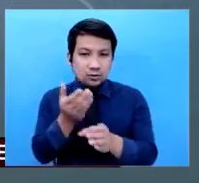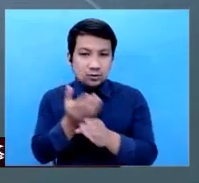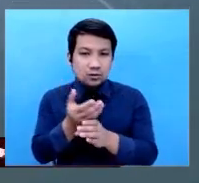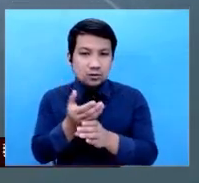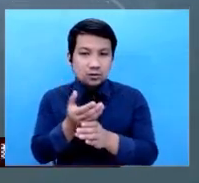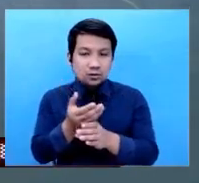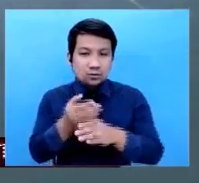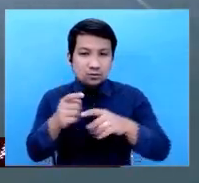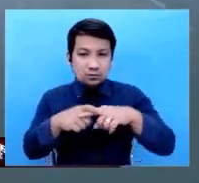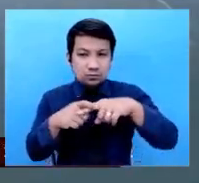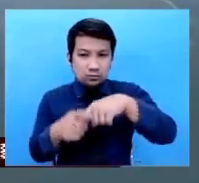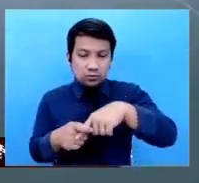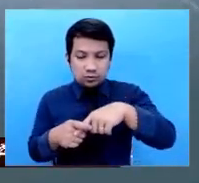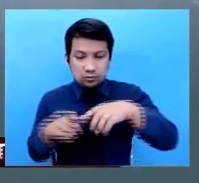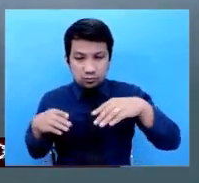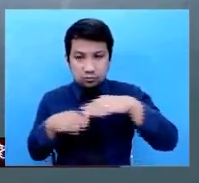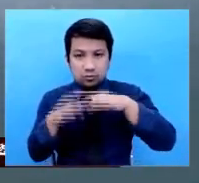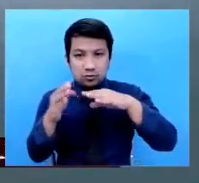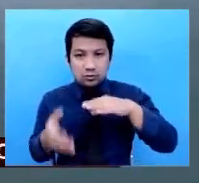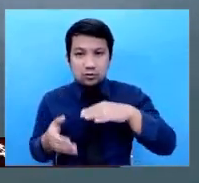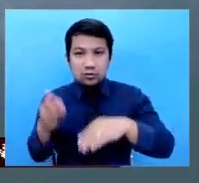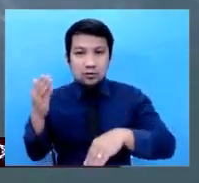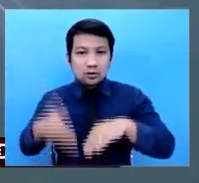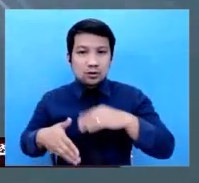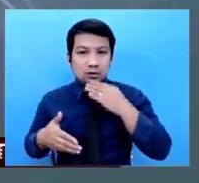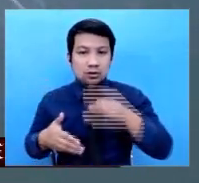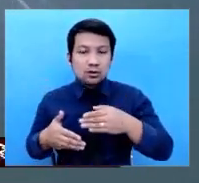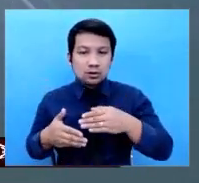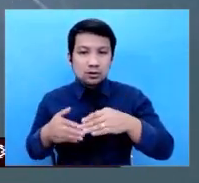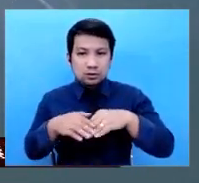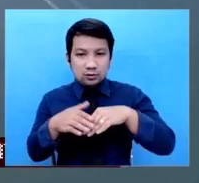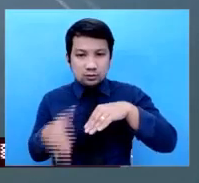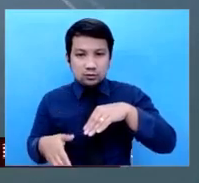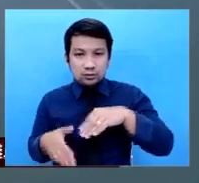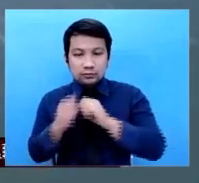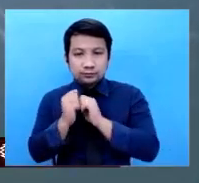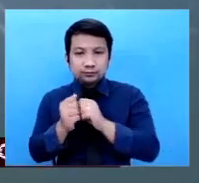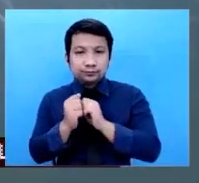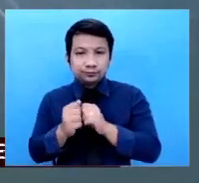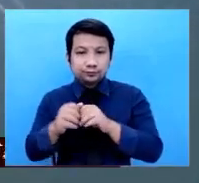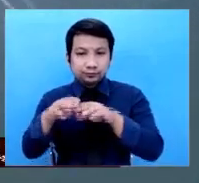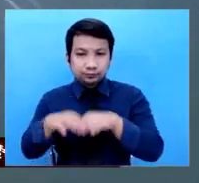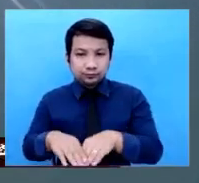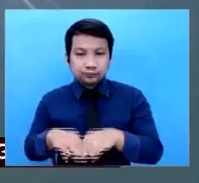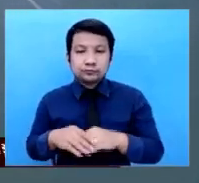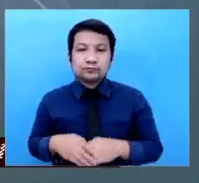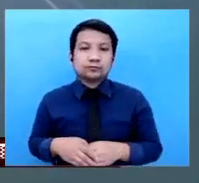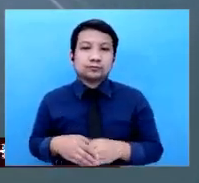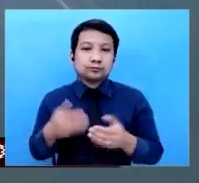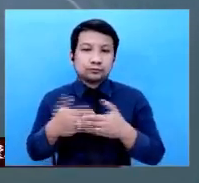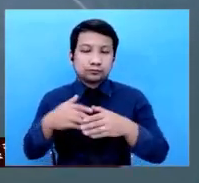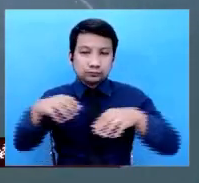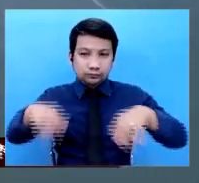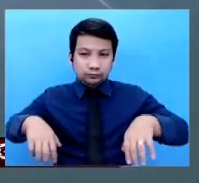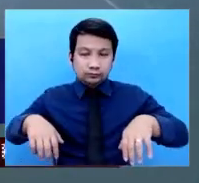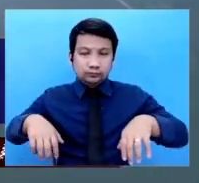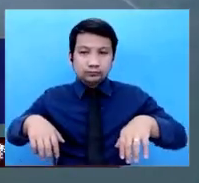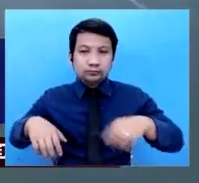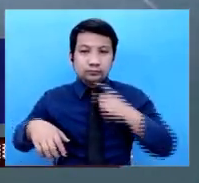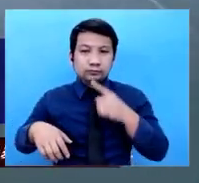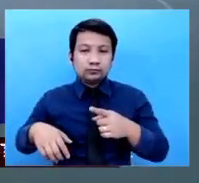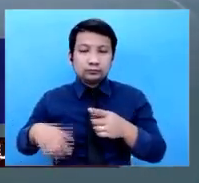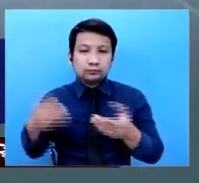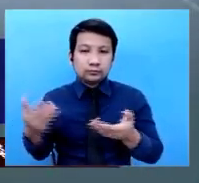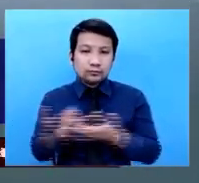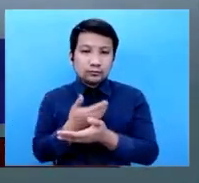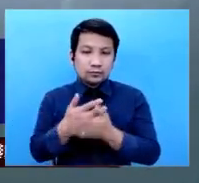isang bahagi ng tulay kaya't hindi tuluyang nahulog at kasamang nalubog. Katabi lamang ng bumagsak na tulay ang bagong